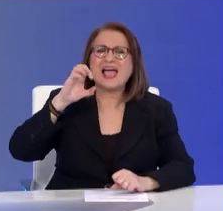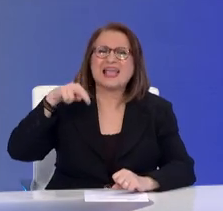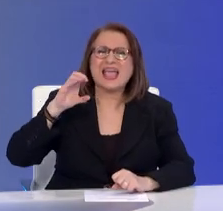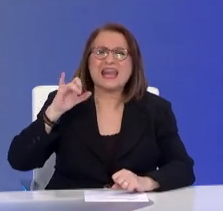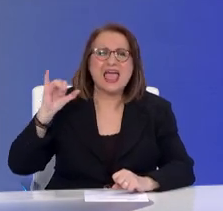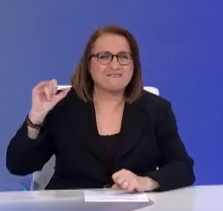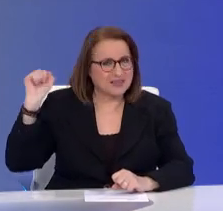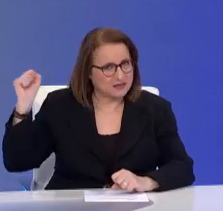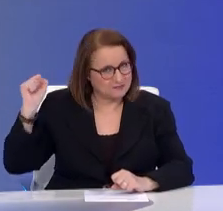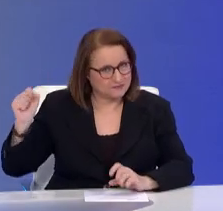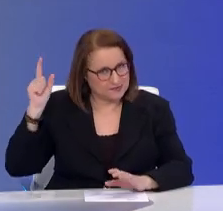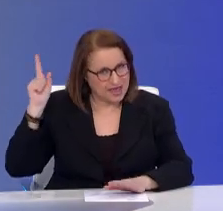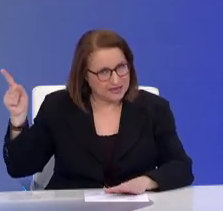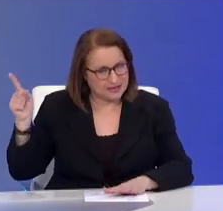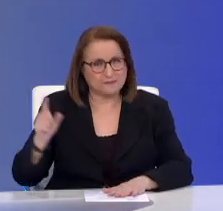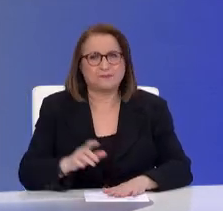μια